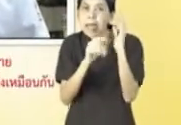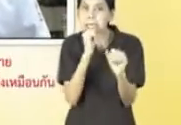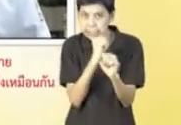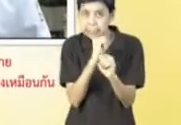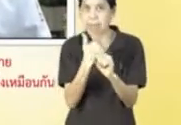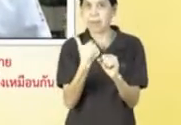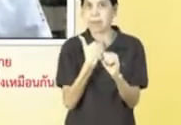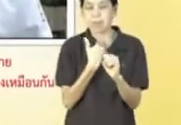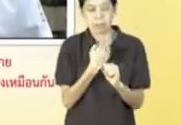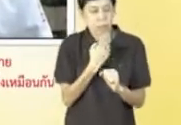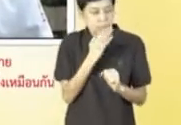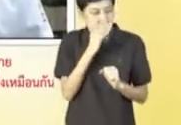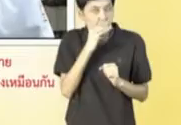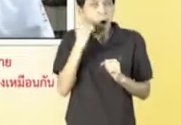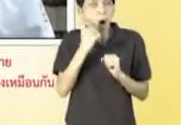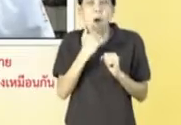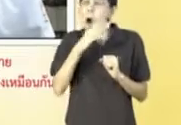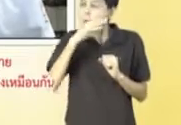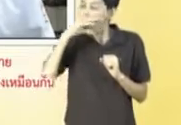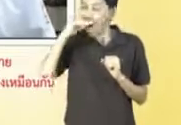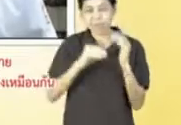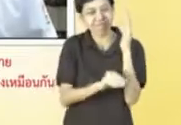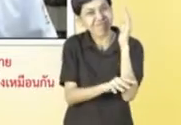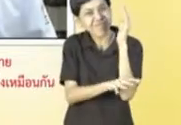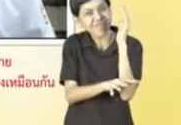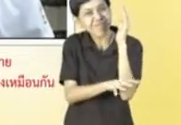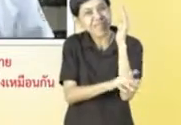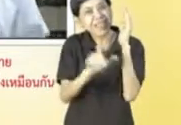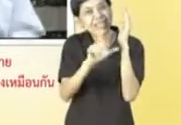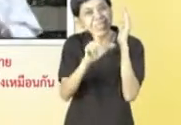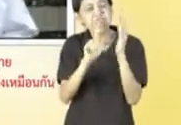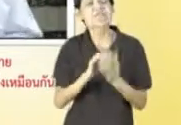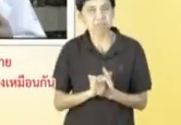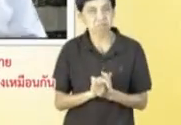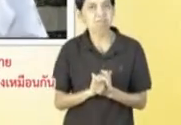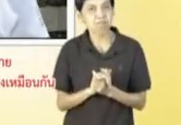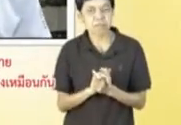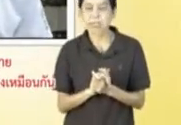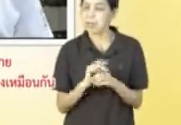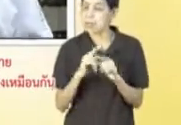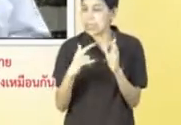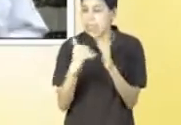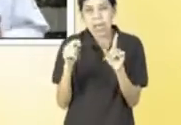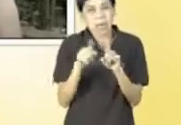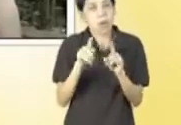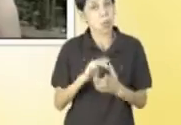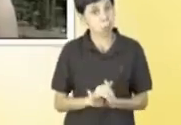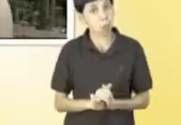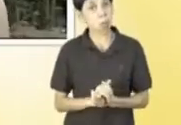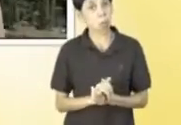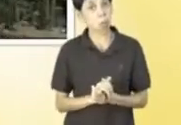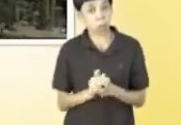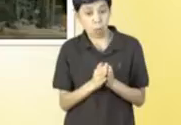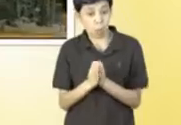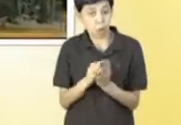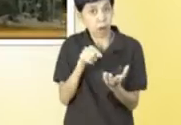ราะต้องมีกลิ่นกระชายความหอมของกระชายด้วยนะฮะแล้วกระชายนี่ก็เป็นเครื่องยาชนิดหนึ่ง ค่ะเรียกได้ว่าเมนูนี้นะ